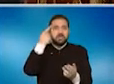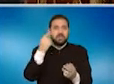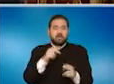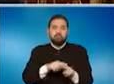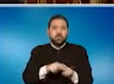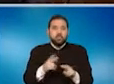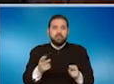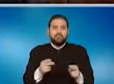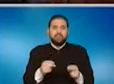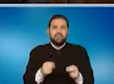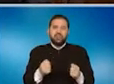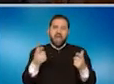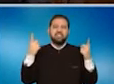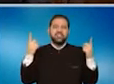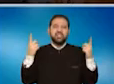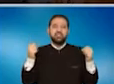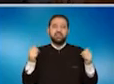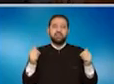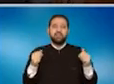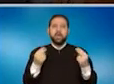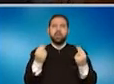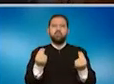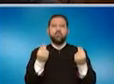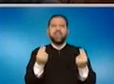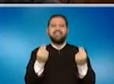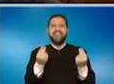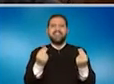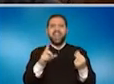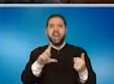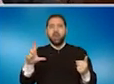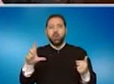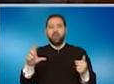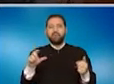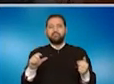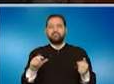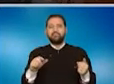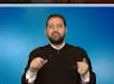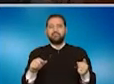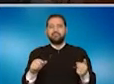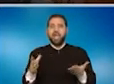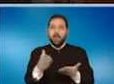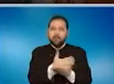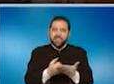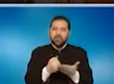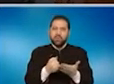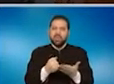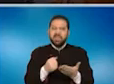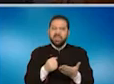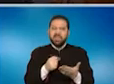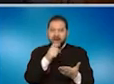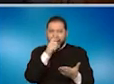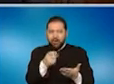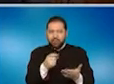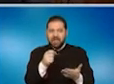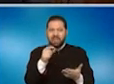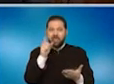și nu îl crede. Și în cele din urmă, bunătatea lui biruie nedreptatea lui. Dar el nu-și